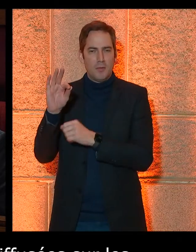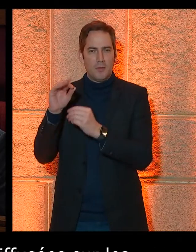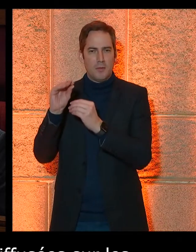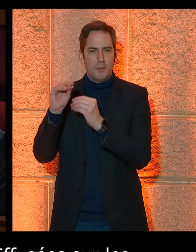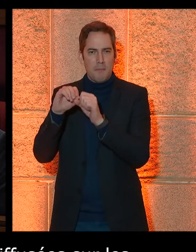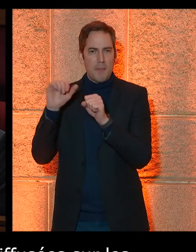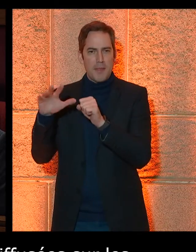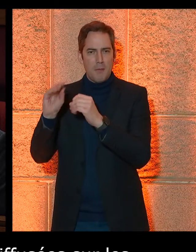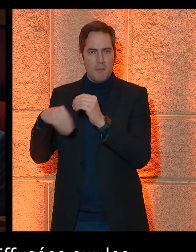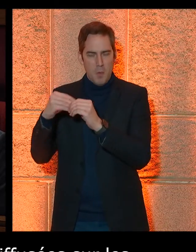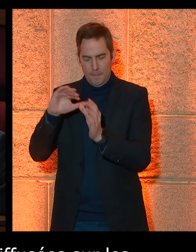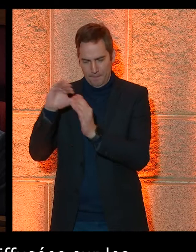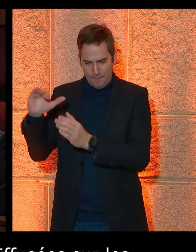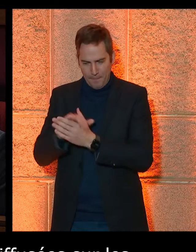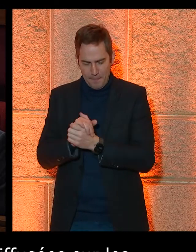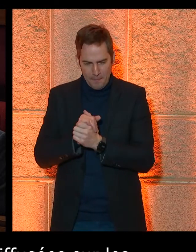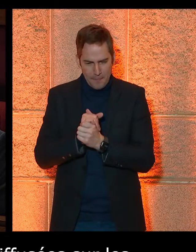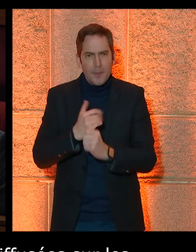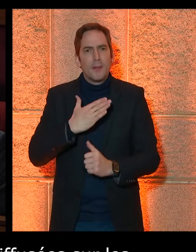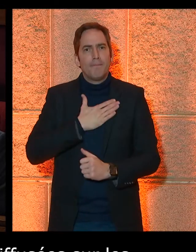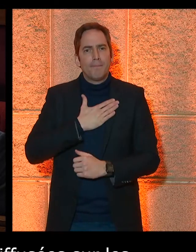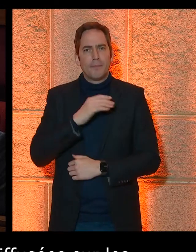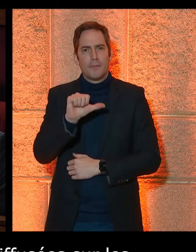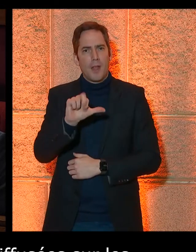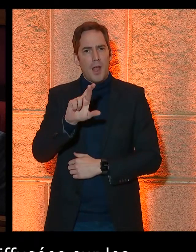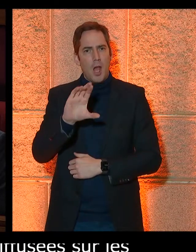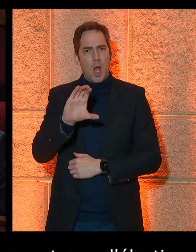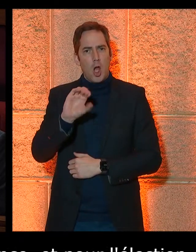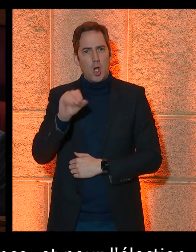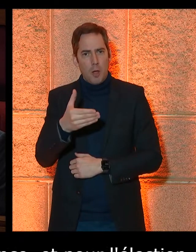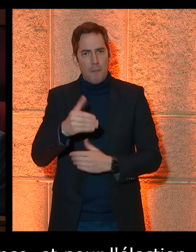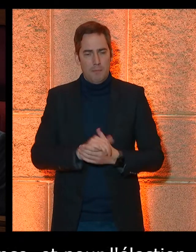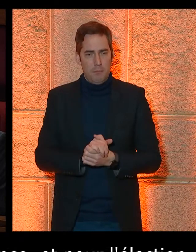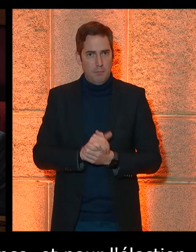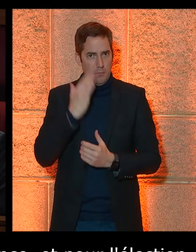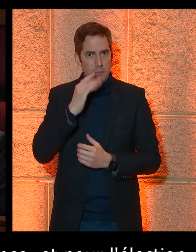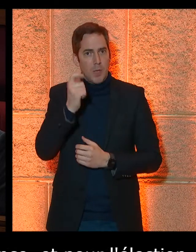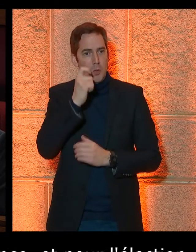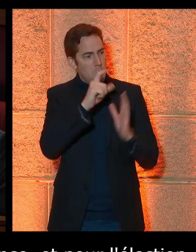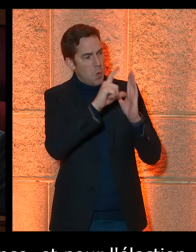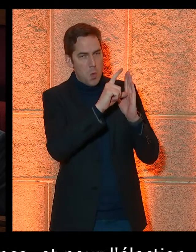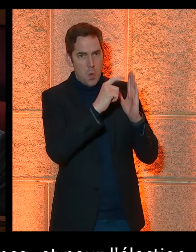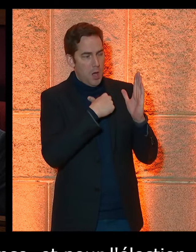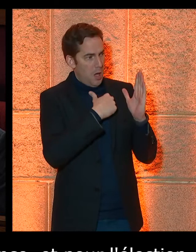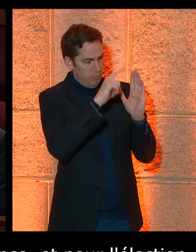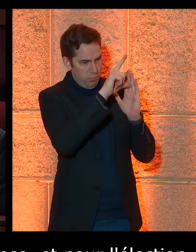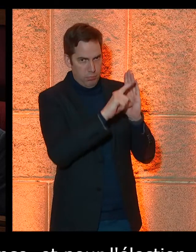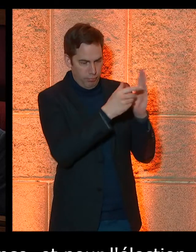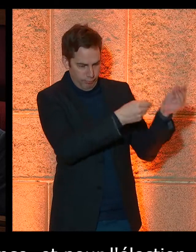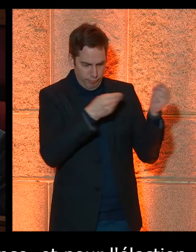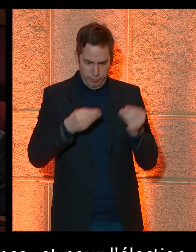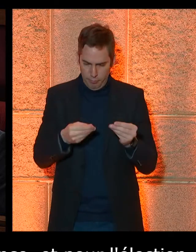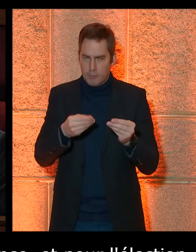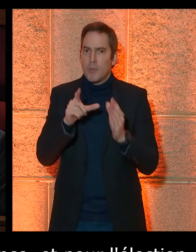non, l'ARCOM, suivant les prescriptions de la loi, bien évidemment, dans le prolongement de la